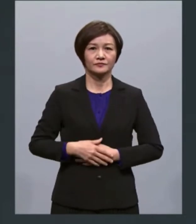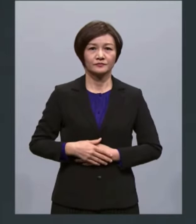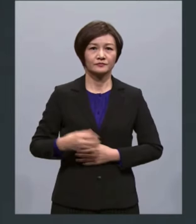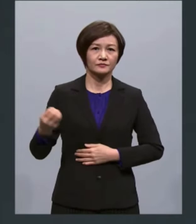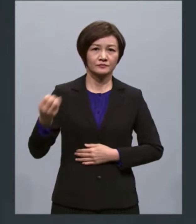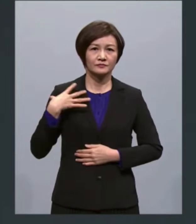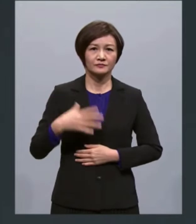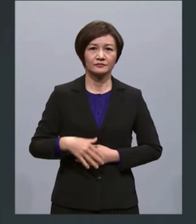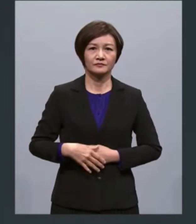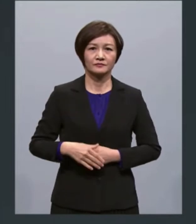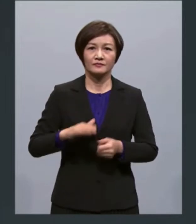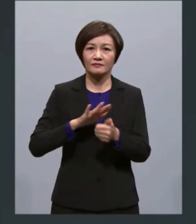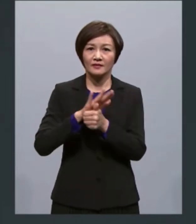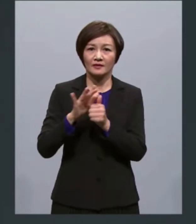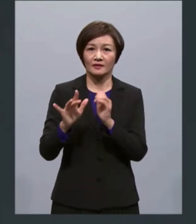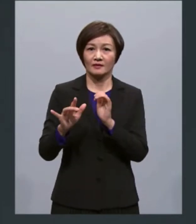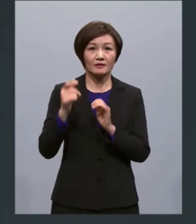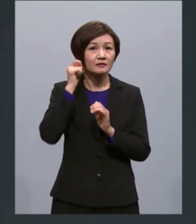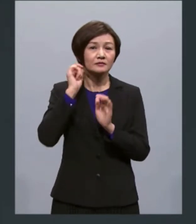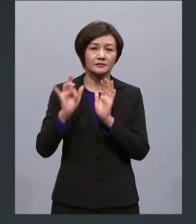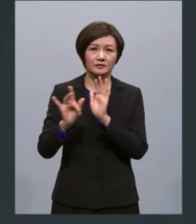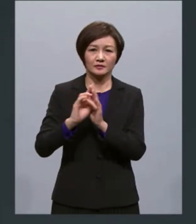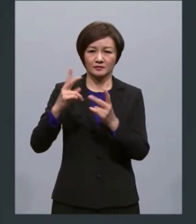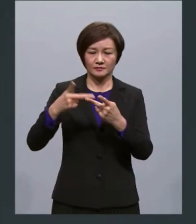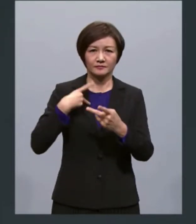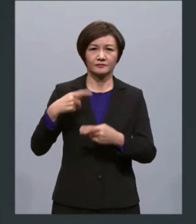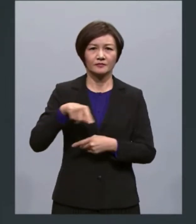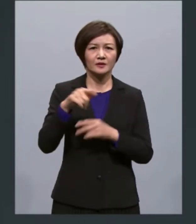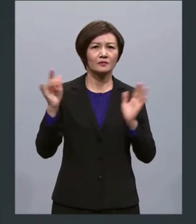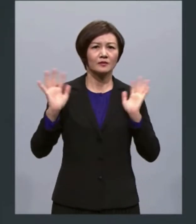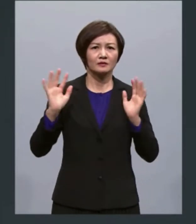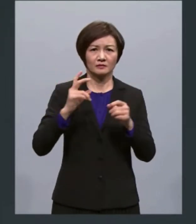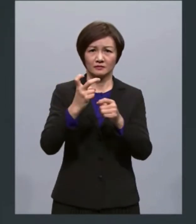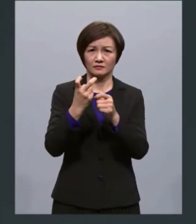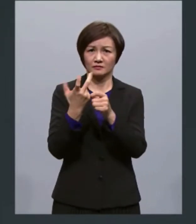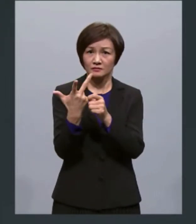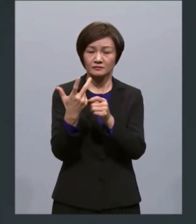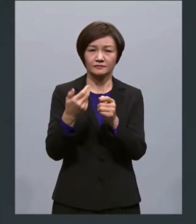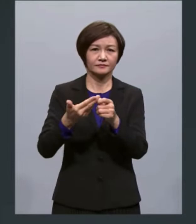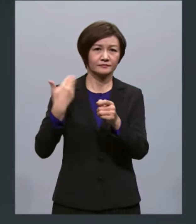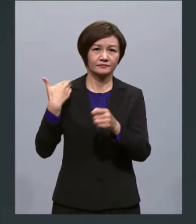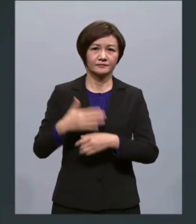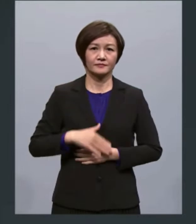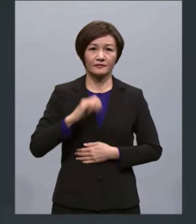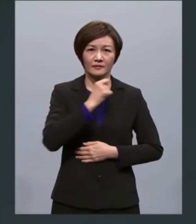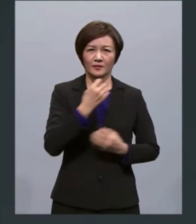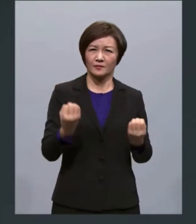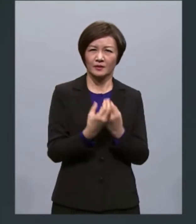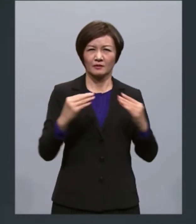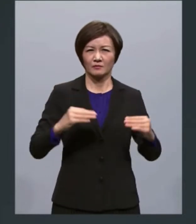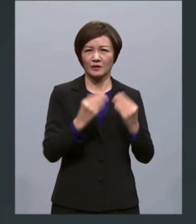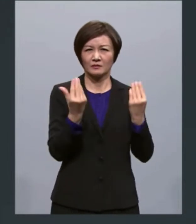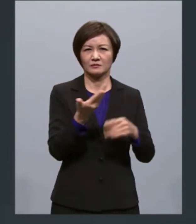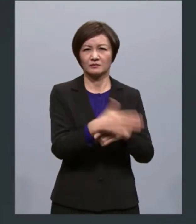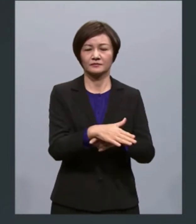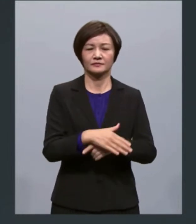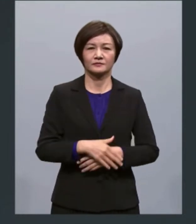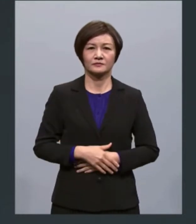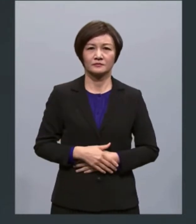到了来自爱尔兰的一封信，他们的孩子在27年前在台湾发生车祸死